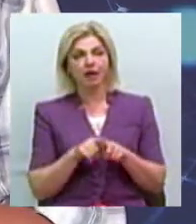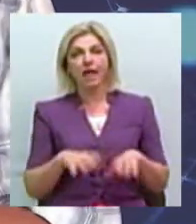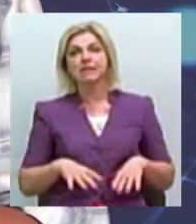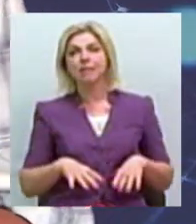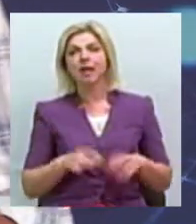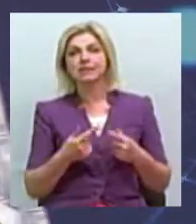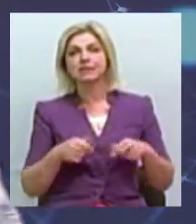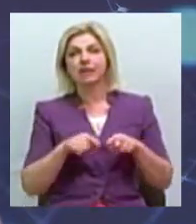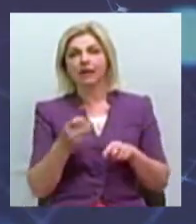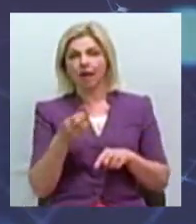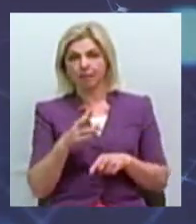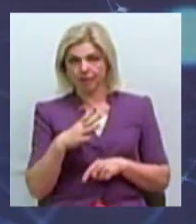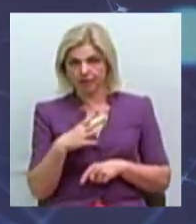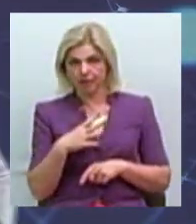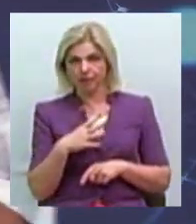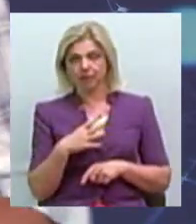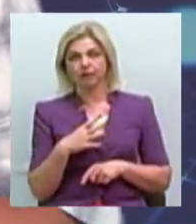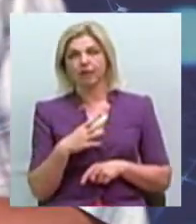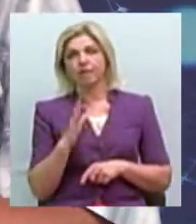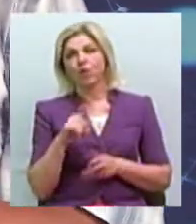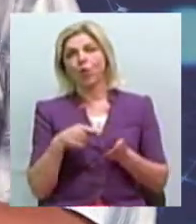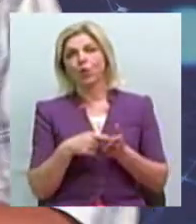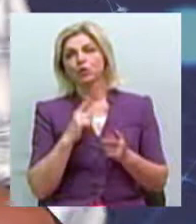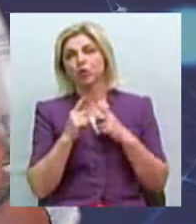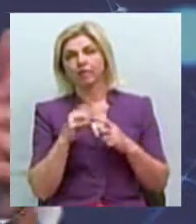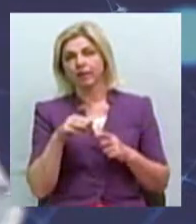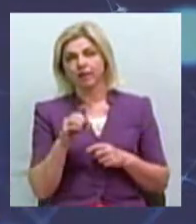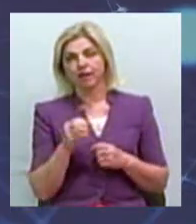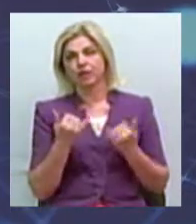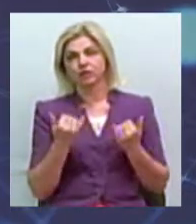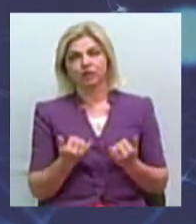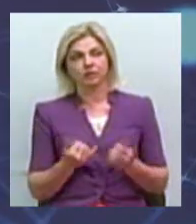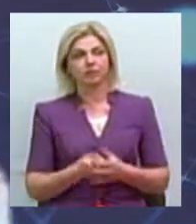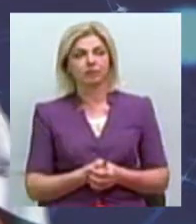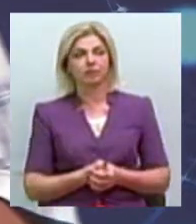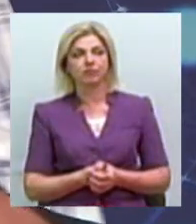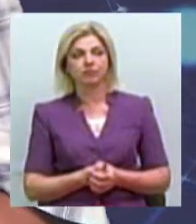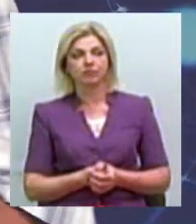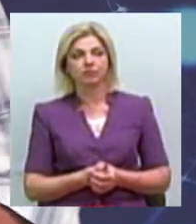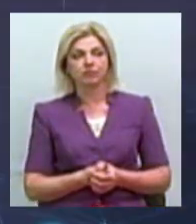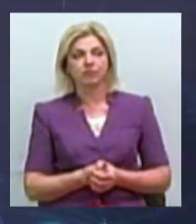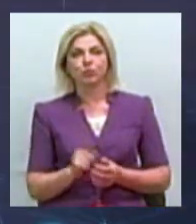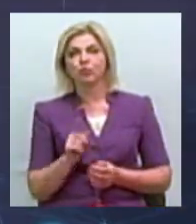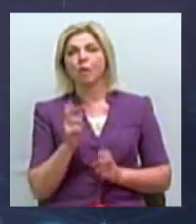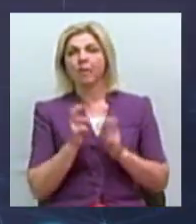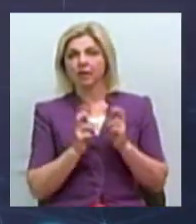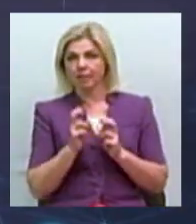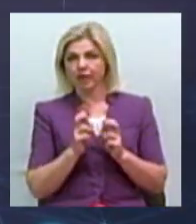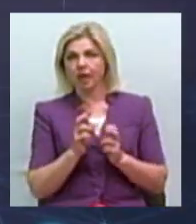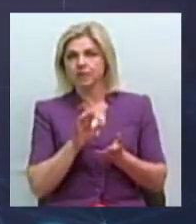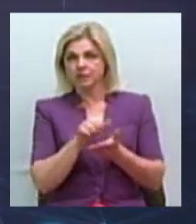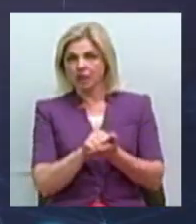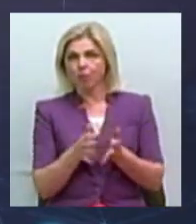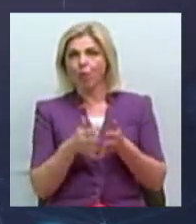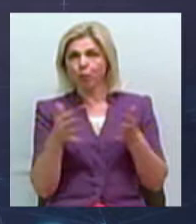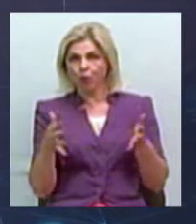была, значит, в горсовете. А сейчас я... Давайте, еще предприятия занимают большую площадь, ниж была